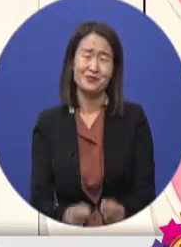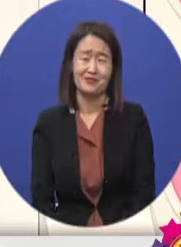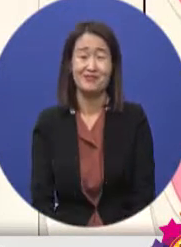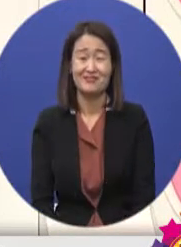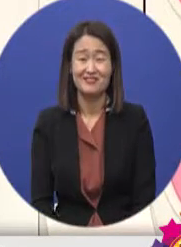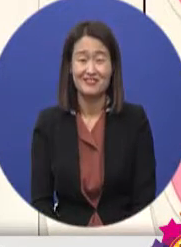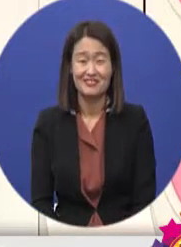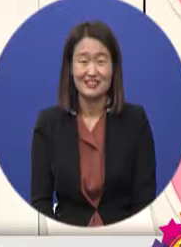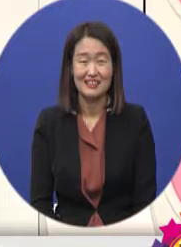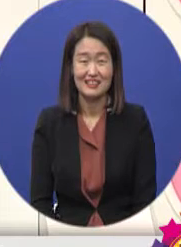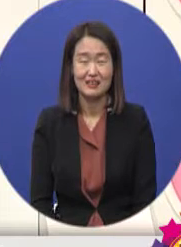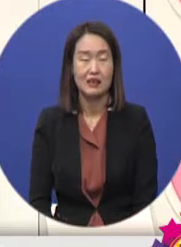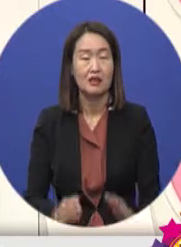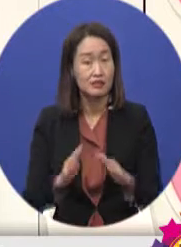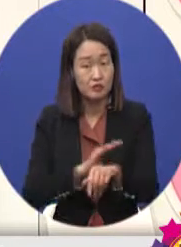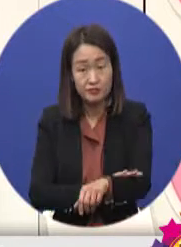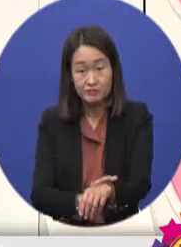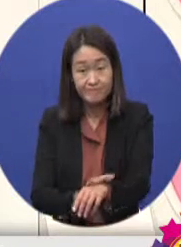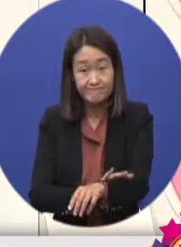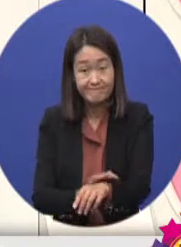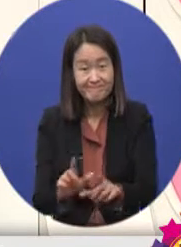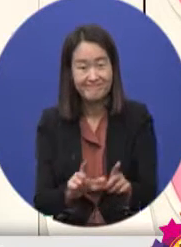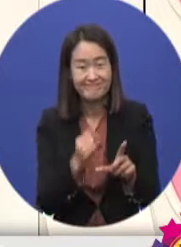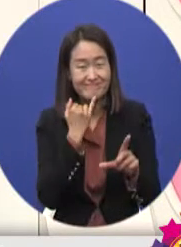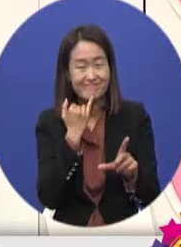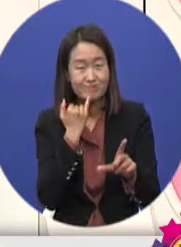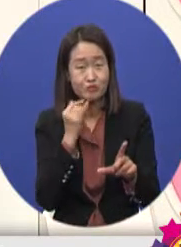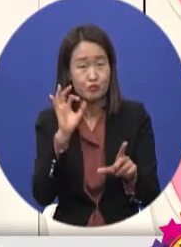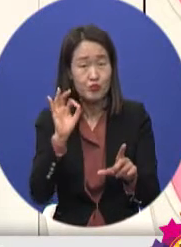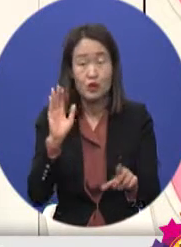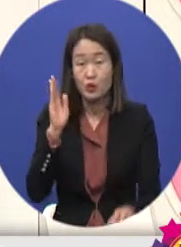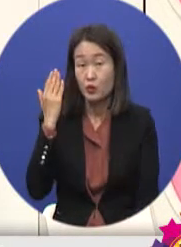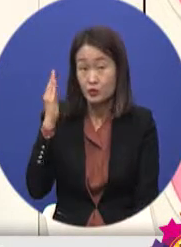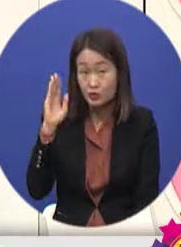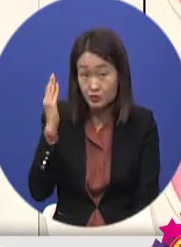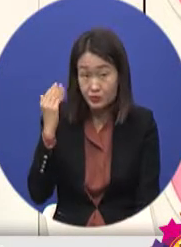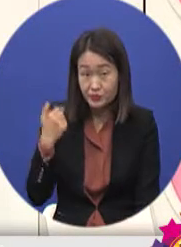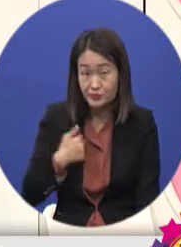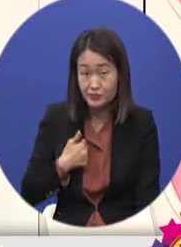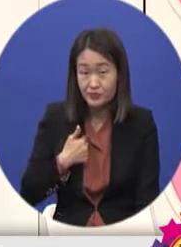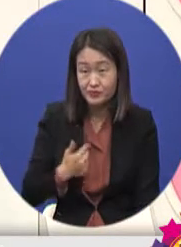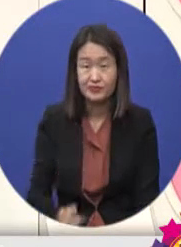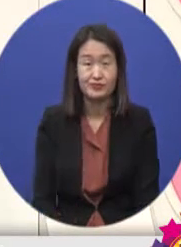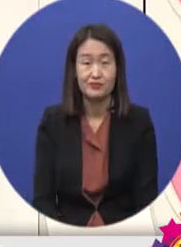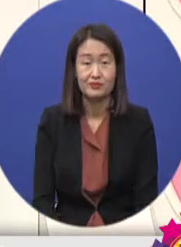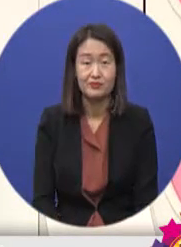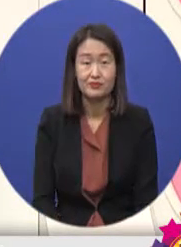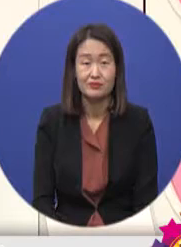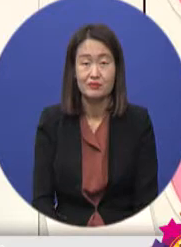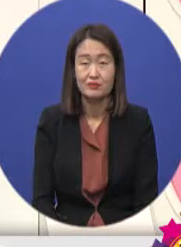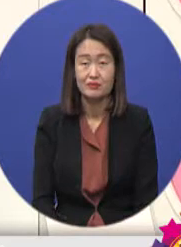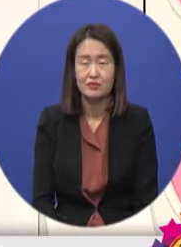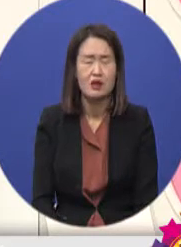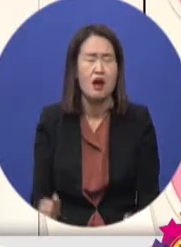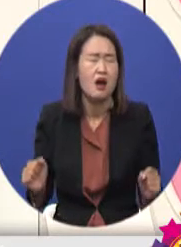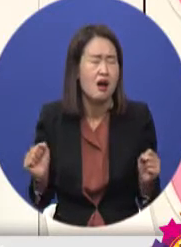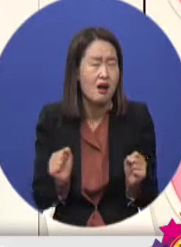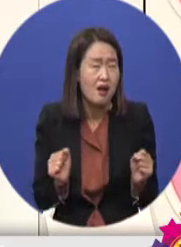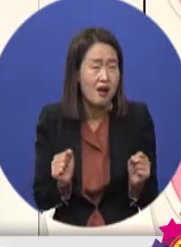네. 네. 어떻게 지내셨어요, 그동안? 아, 요즘, 아, 이제 초겨울이고,